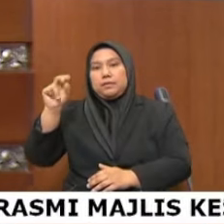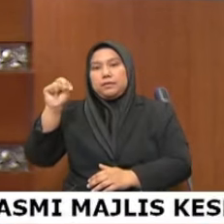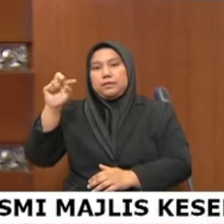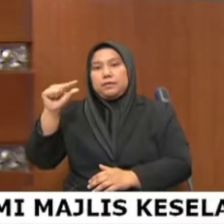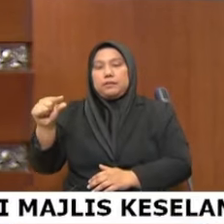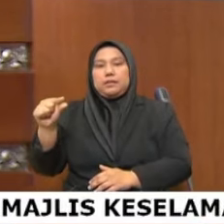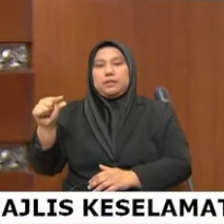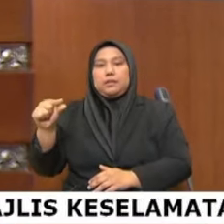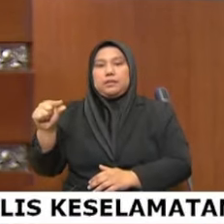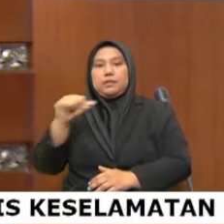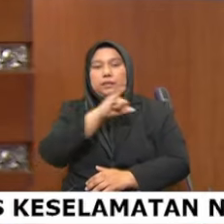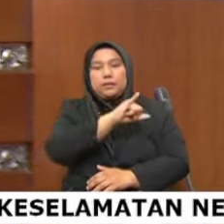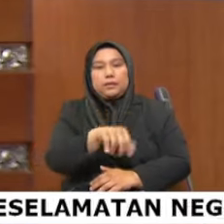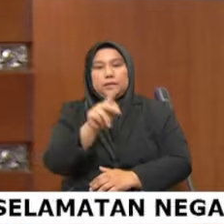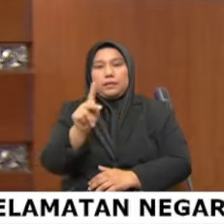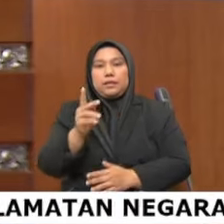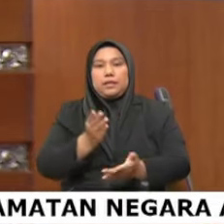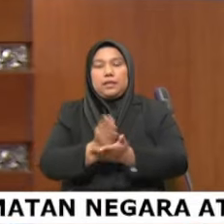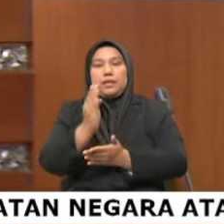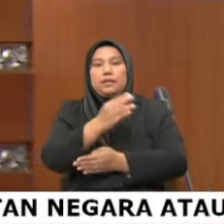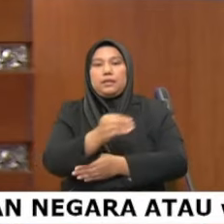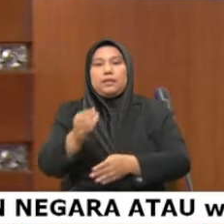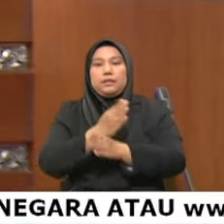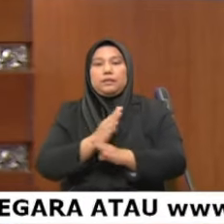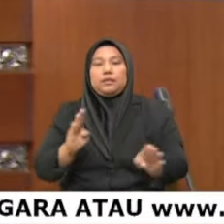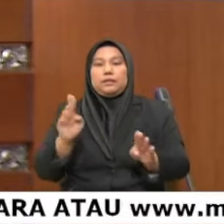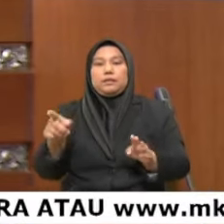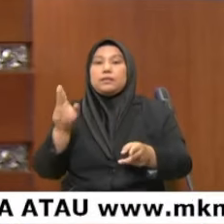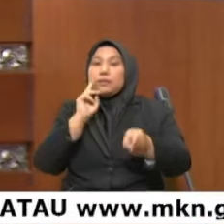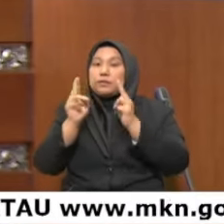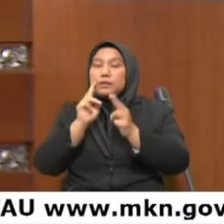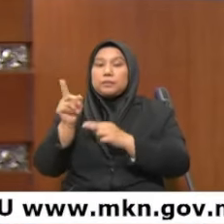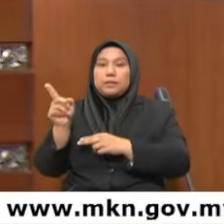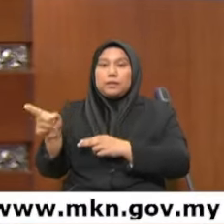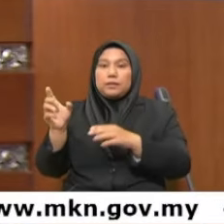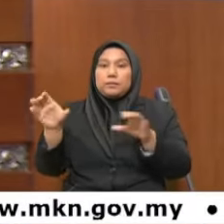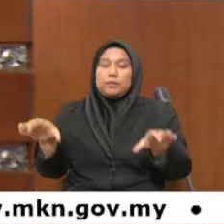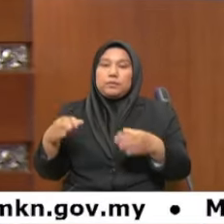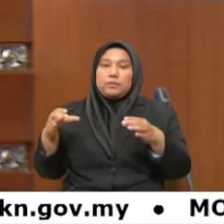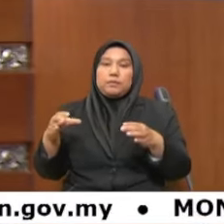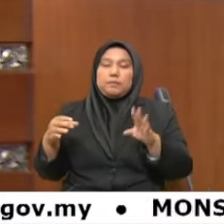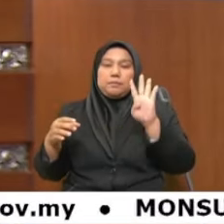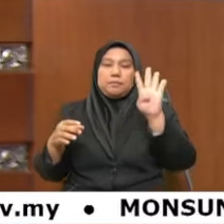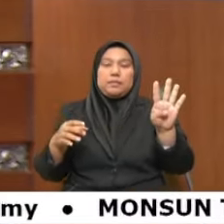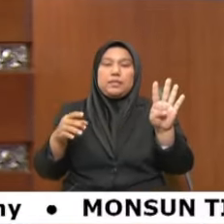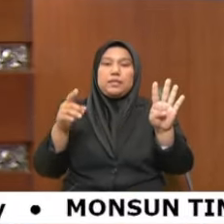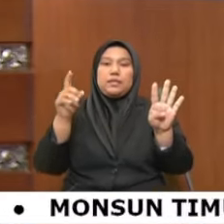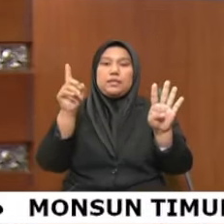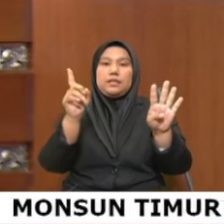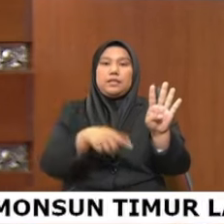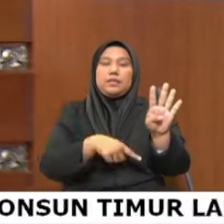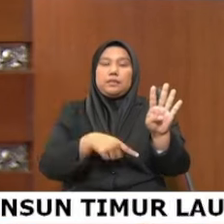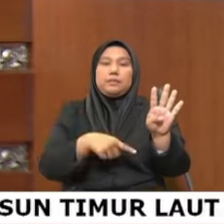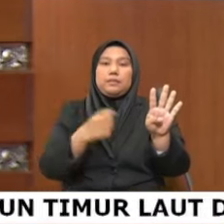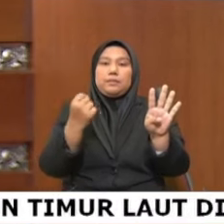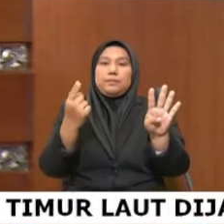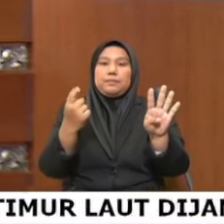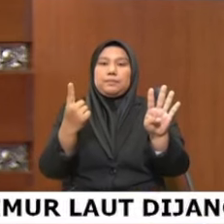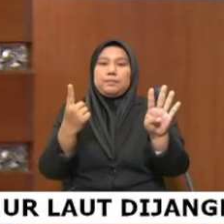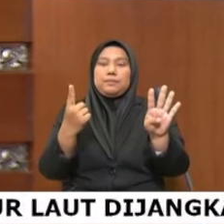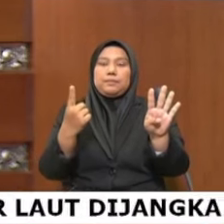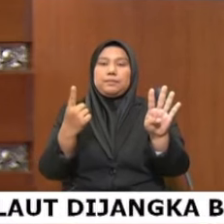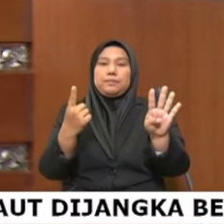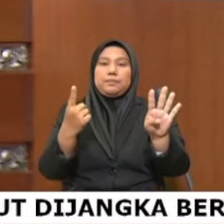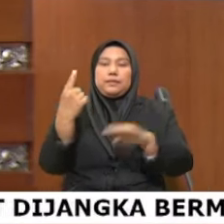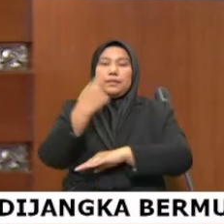dan Kebebasan kerana ucapan yang telah dibuat oleh beliau pada 4 hari bulan November, iaitu pada